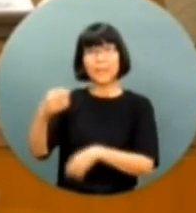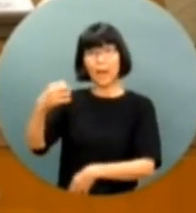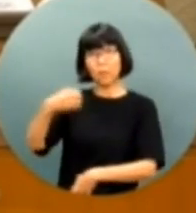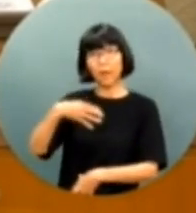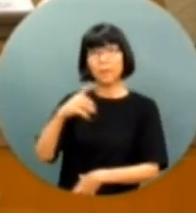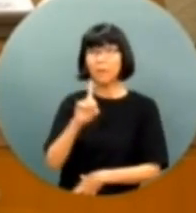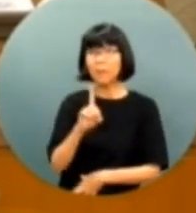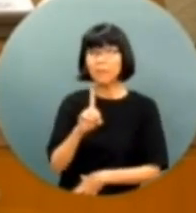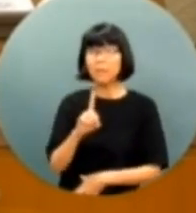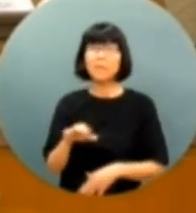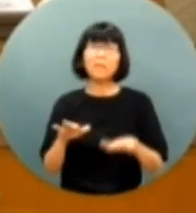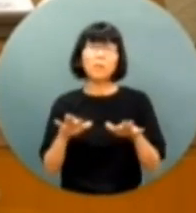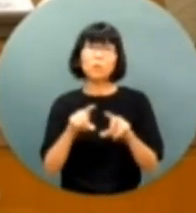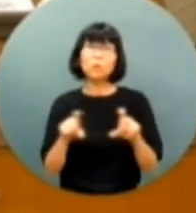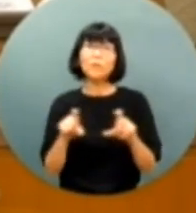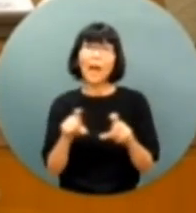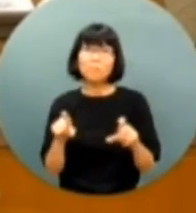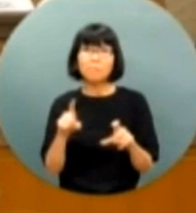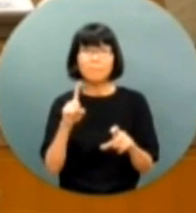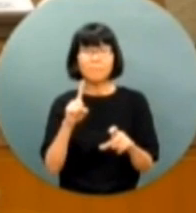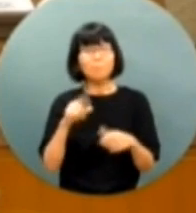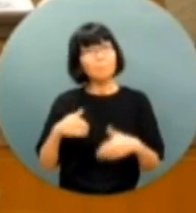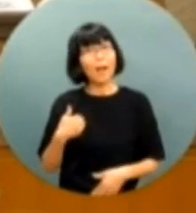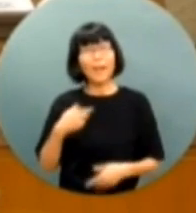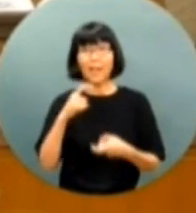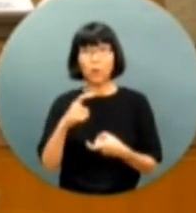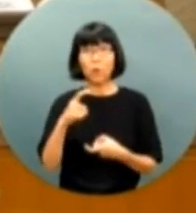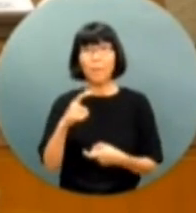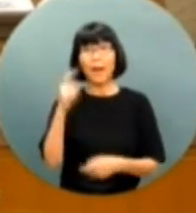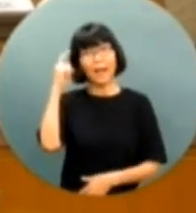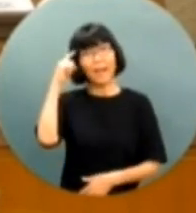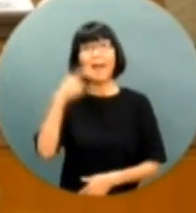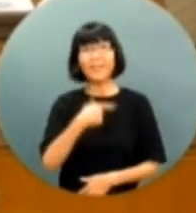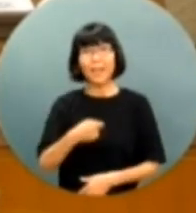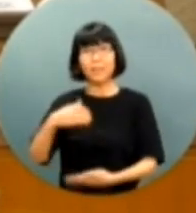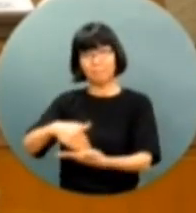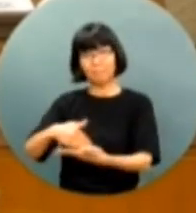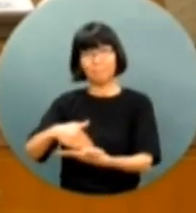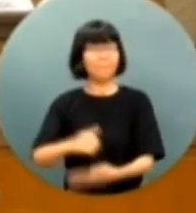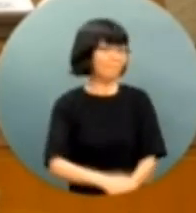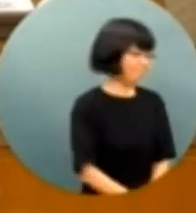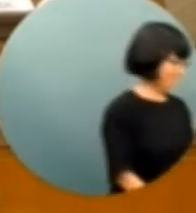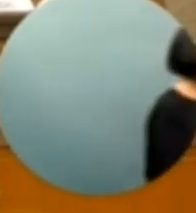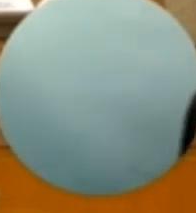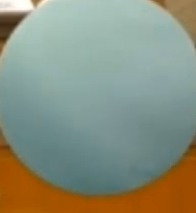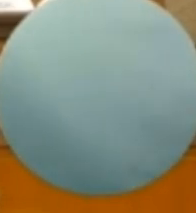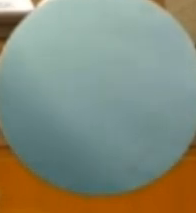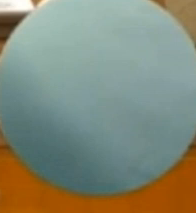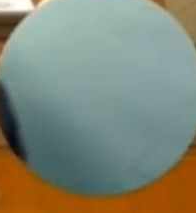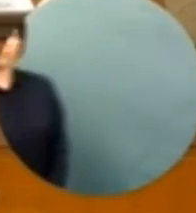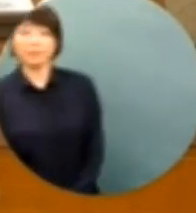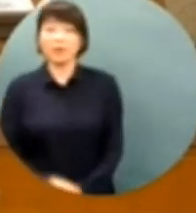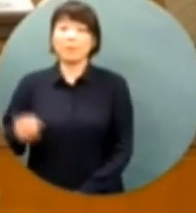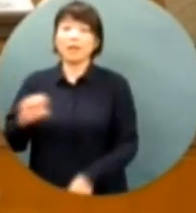見過ごしがちな言葉についても考えてみたいとコメントされたと報道されました。まず私にはこのコメントの意味がよく理解できません。